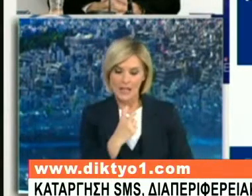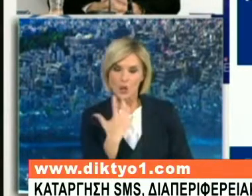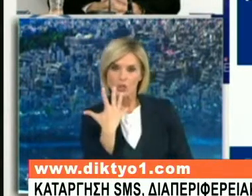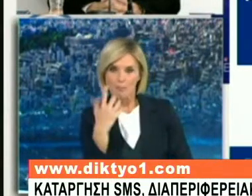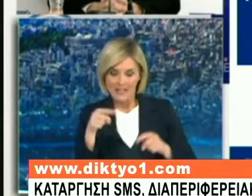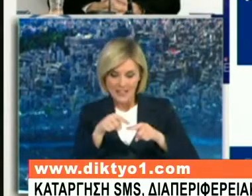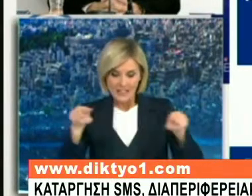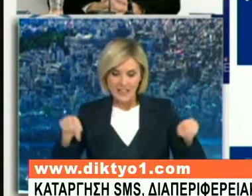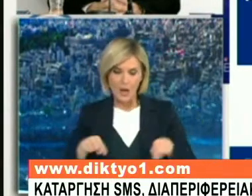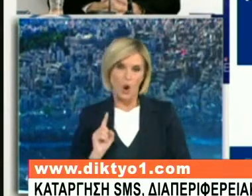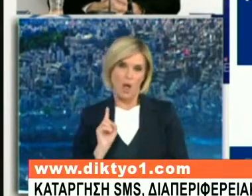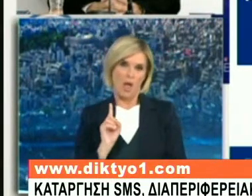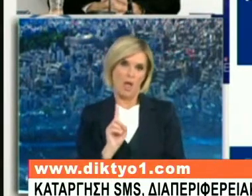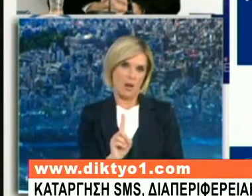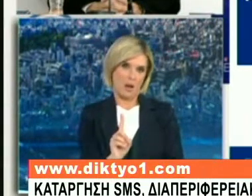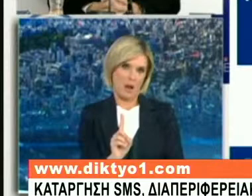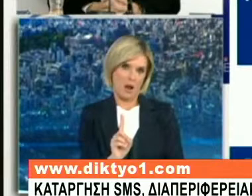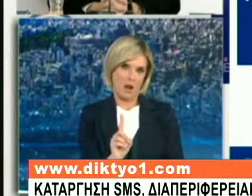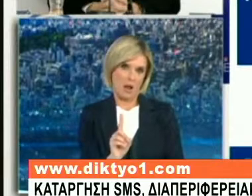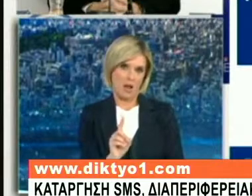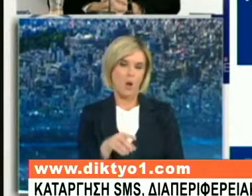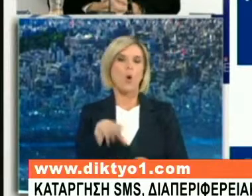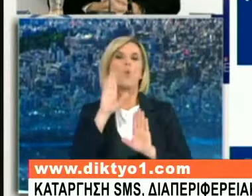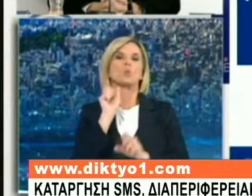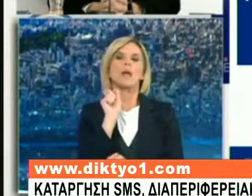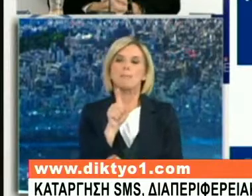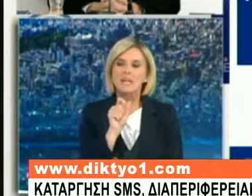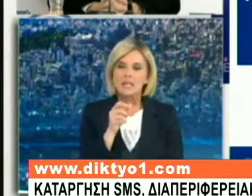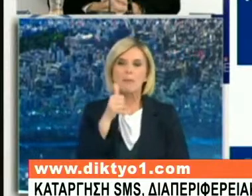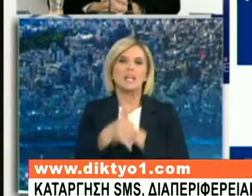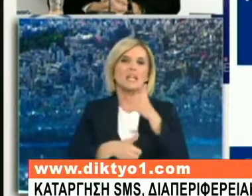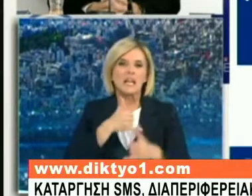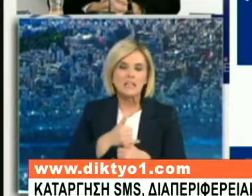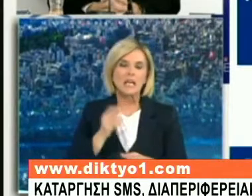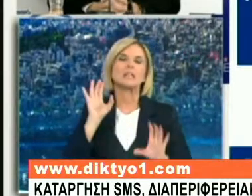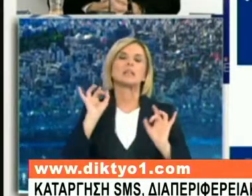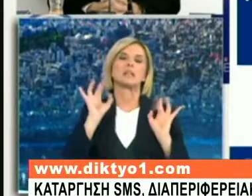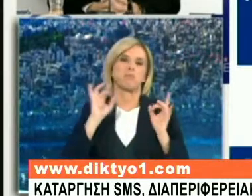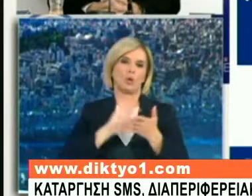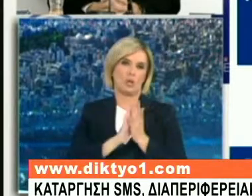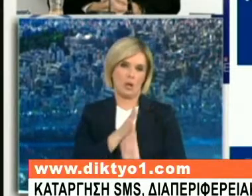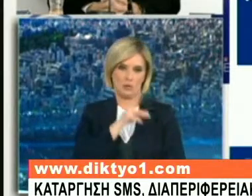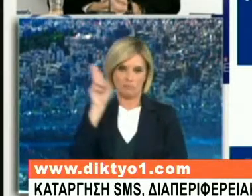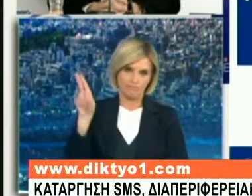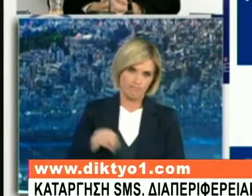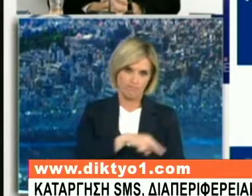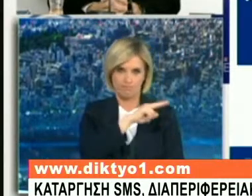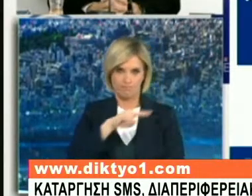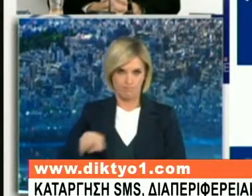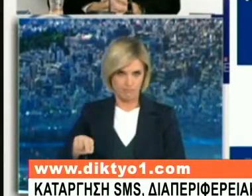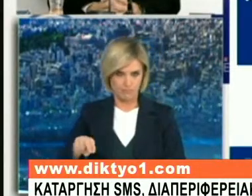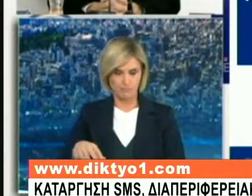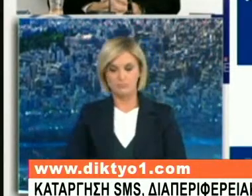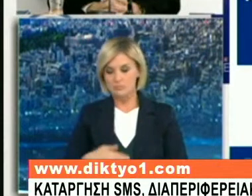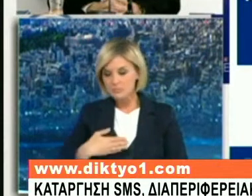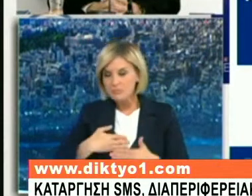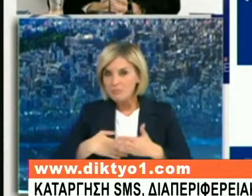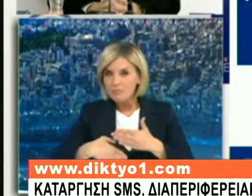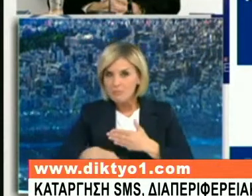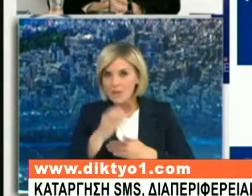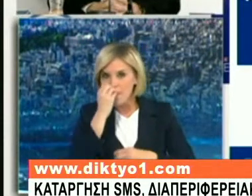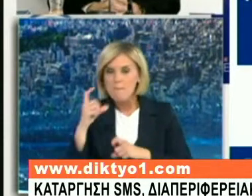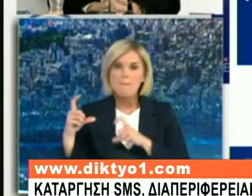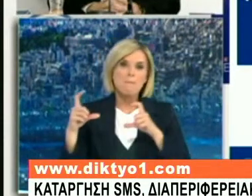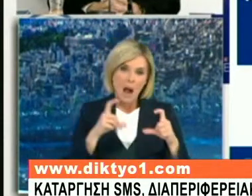μέτρα, χωρίς όμως πλέον το click away και το click in a shop. Κατά τον Μάιο, ωστόσο, θα εξακολουθήσει η απαγόρευση της